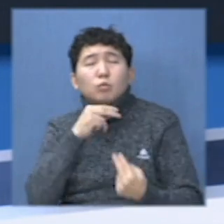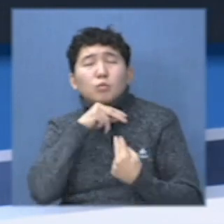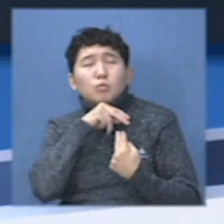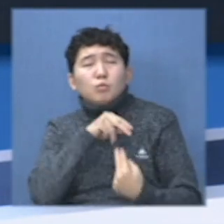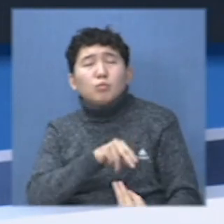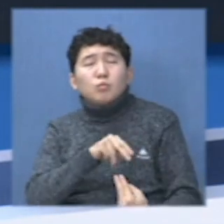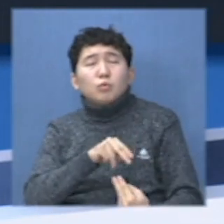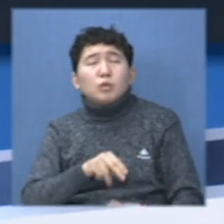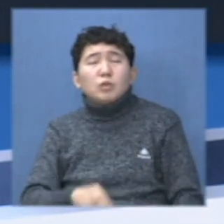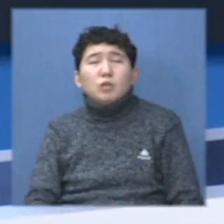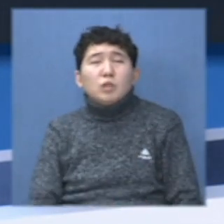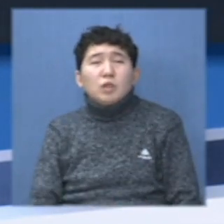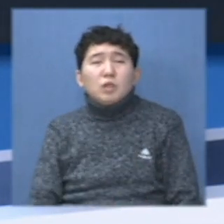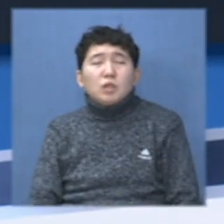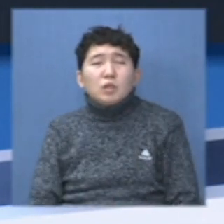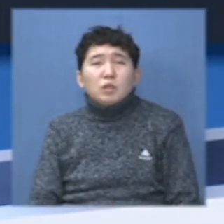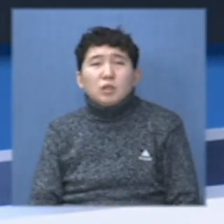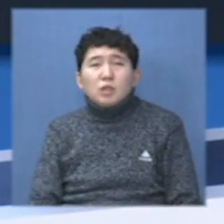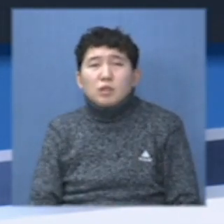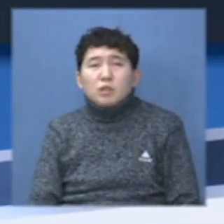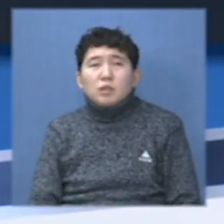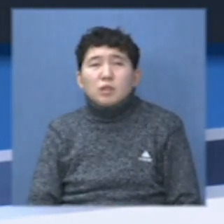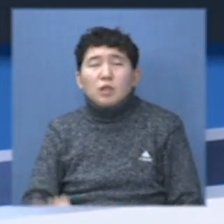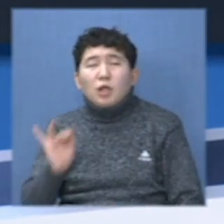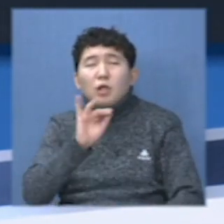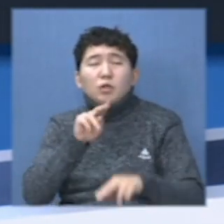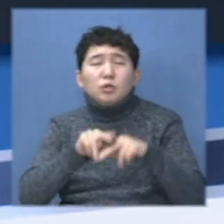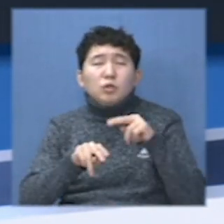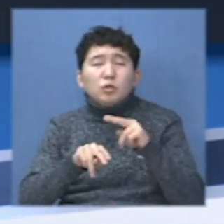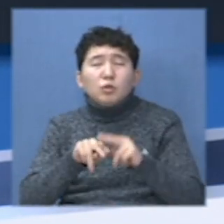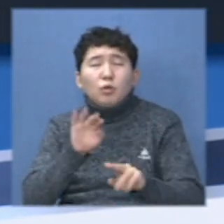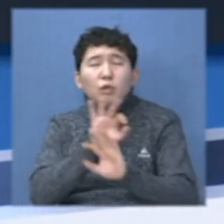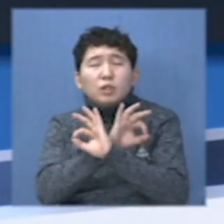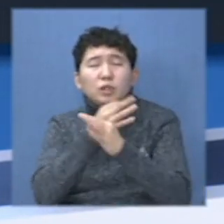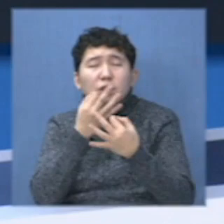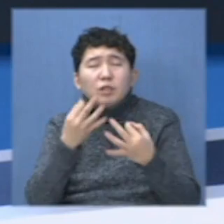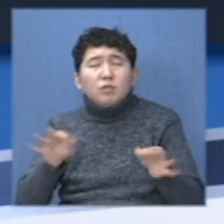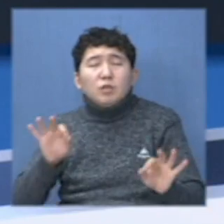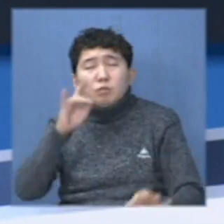благо родной земли и строит сообща независимый Казахстан. Подробности у моих коллег.